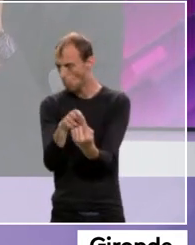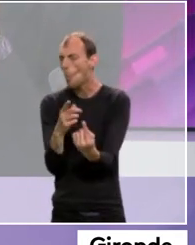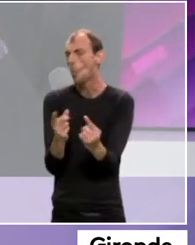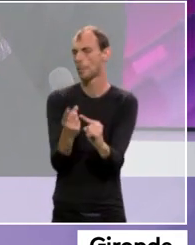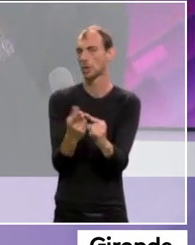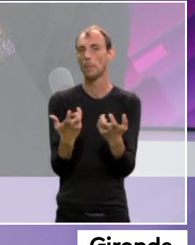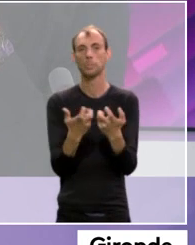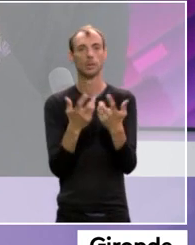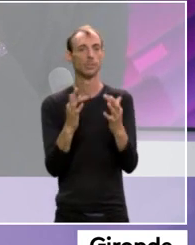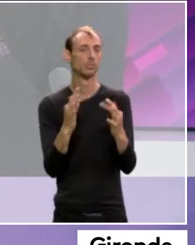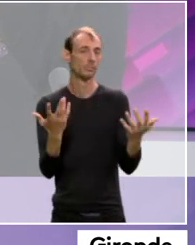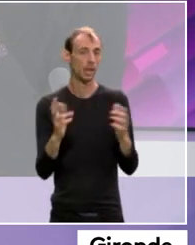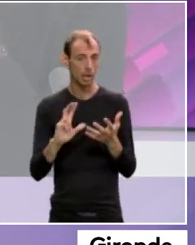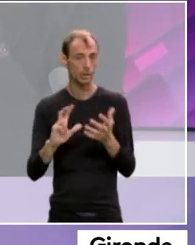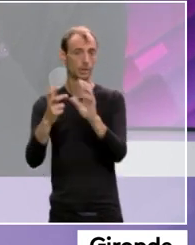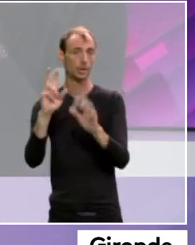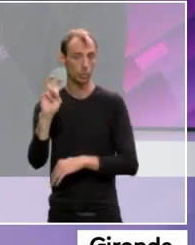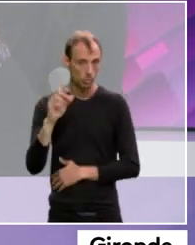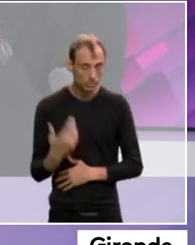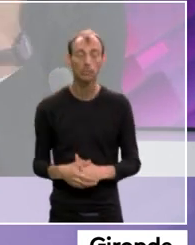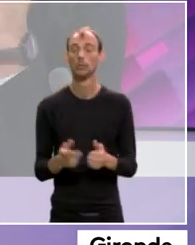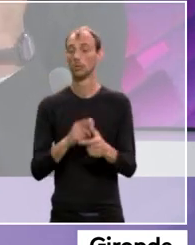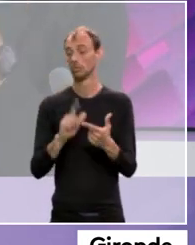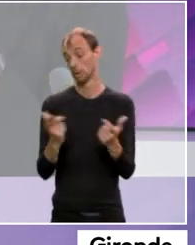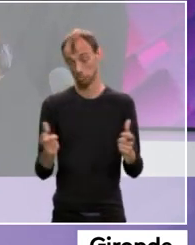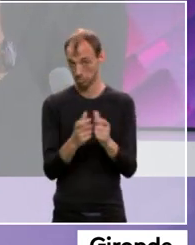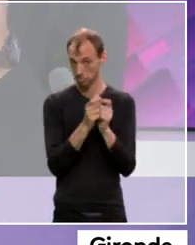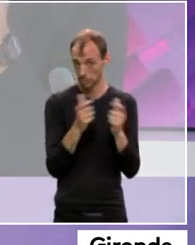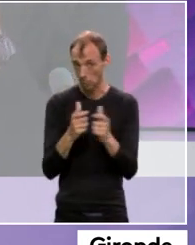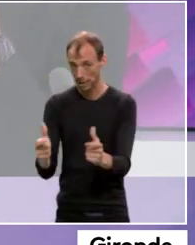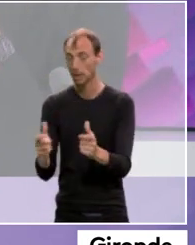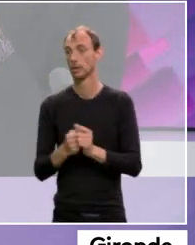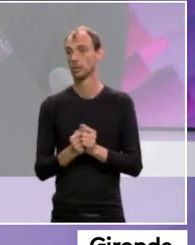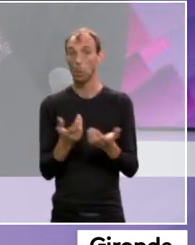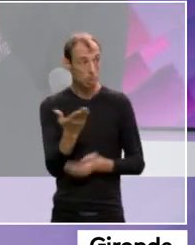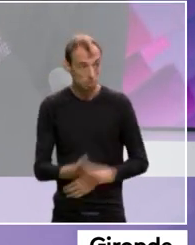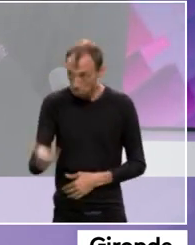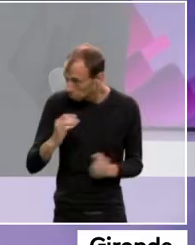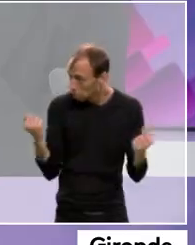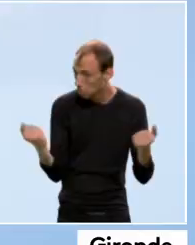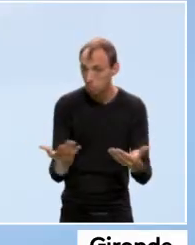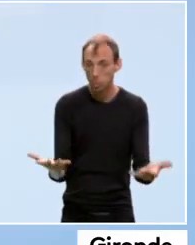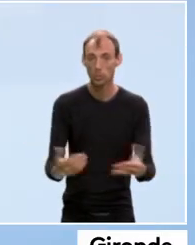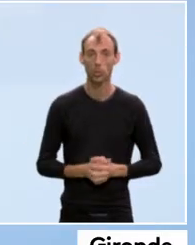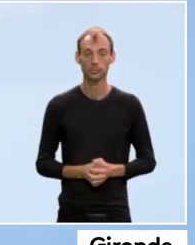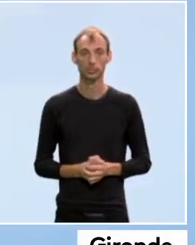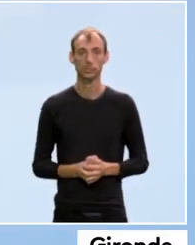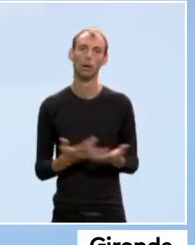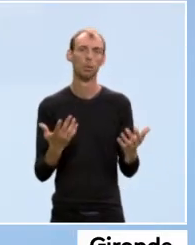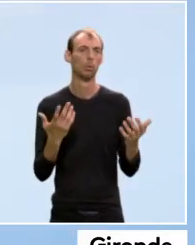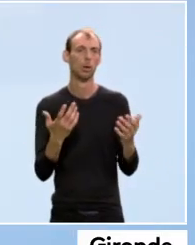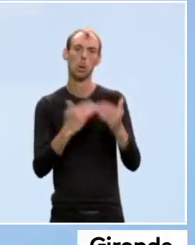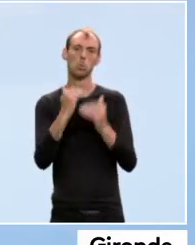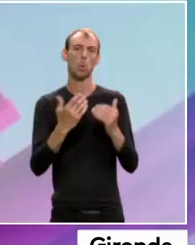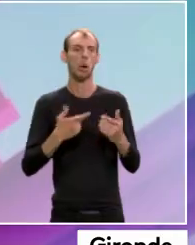la transition énergétique l'immobilier concrètement vous proposer quoi tous j'ai pas envie de vous entendre dérouler votre programme